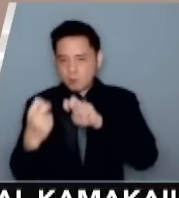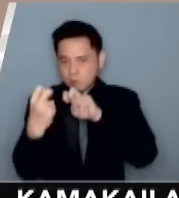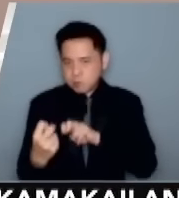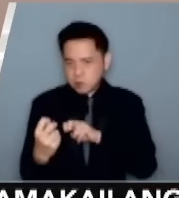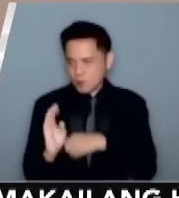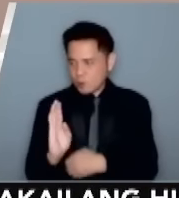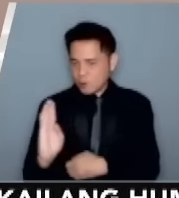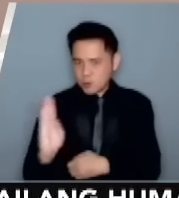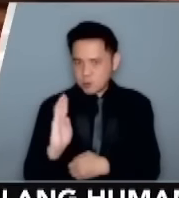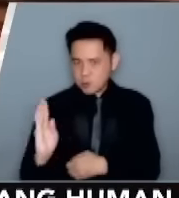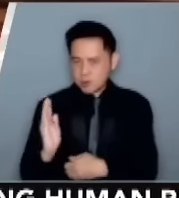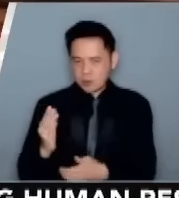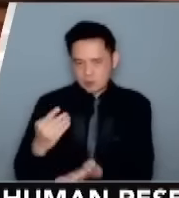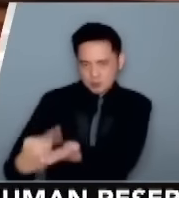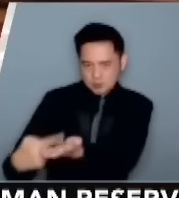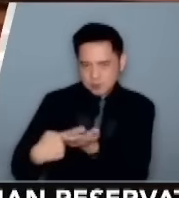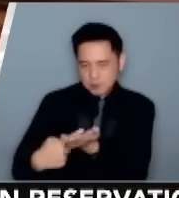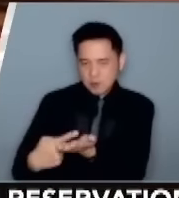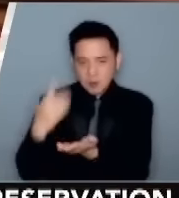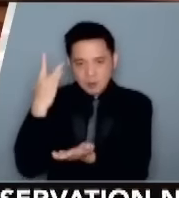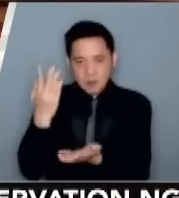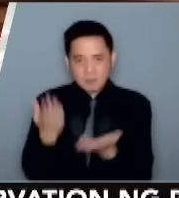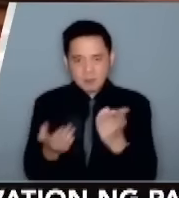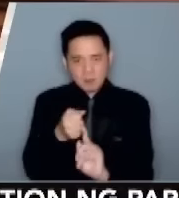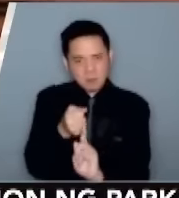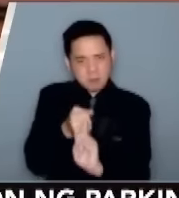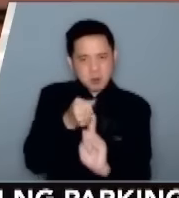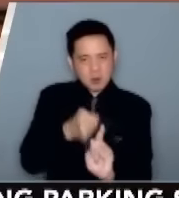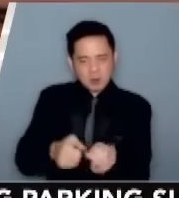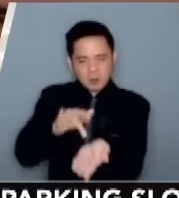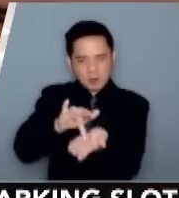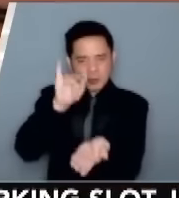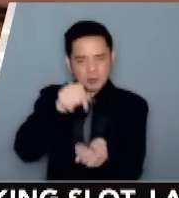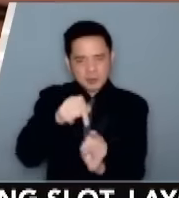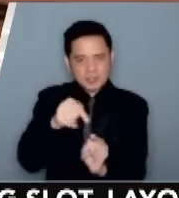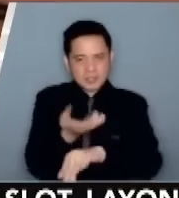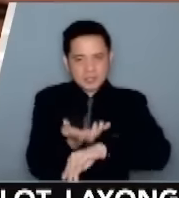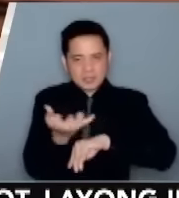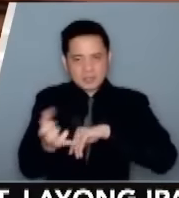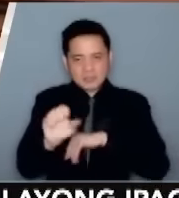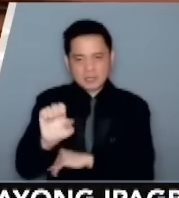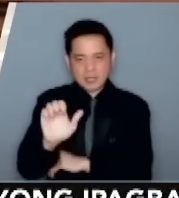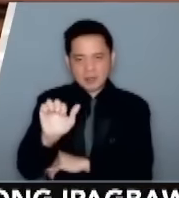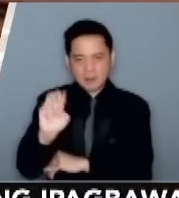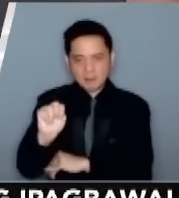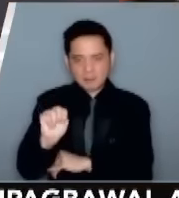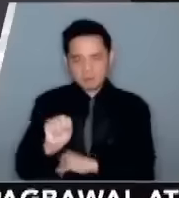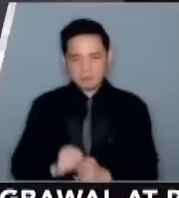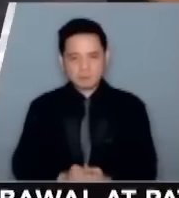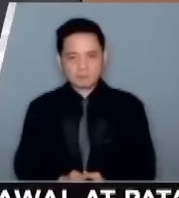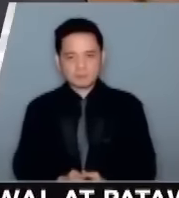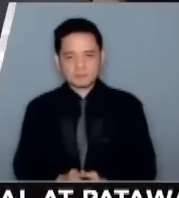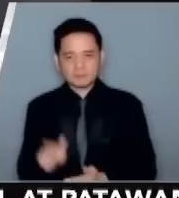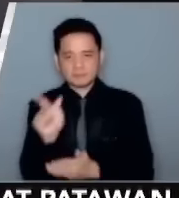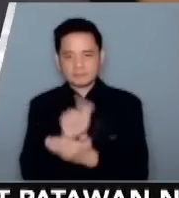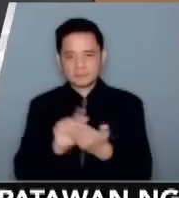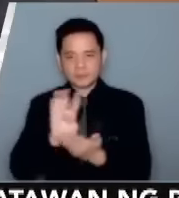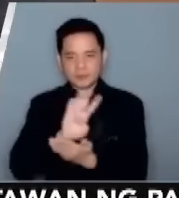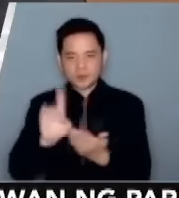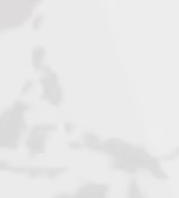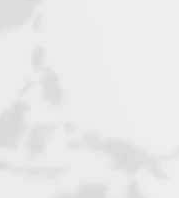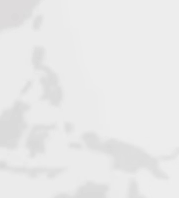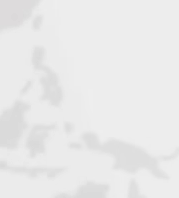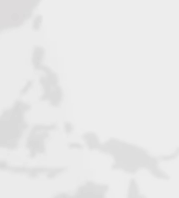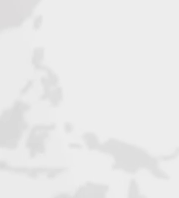ng ganitong scam. Para sa GMA Integrated News, John Consulta, nakatutok 24 oras.